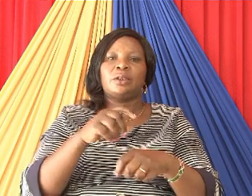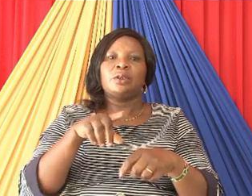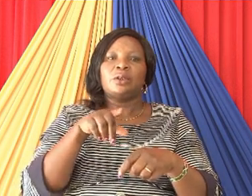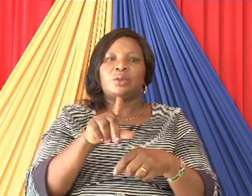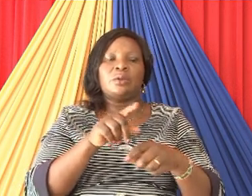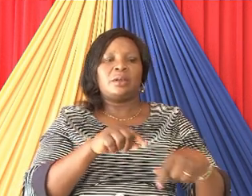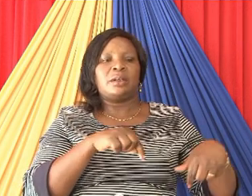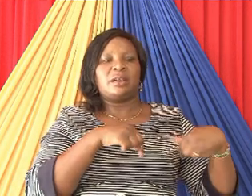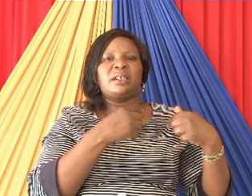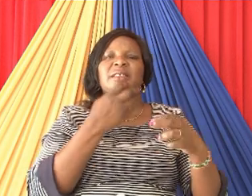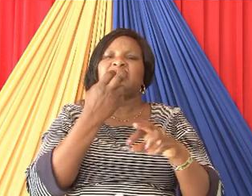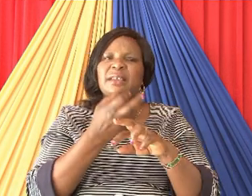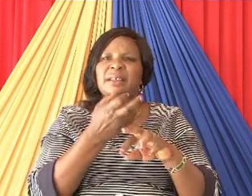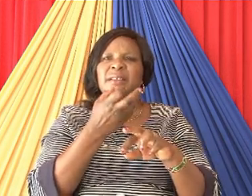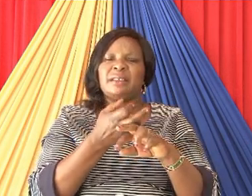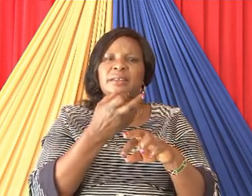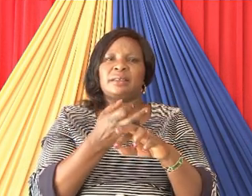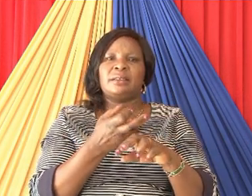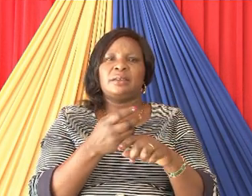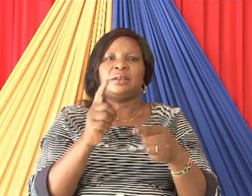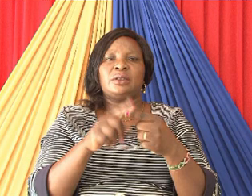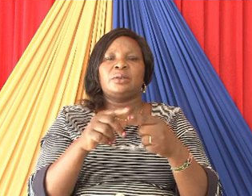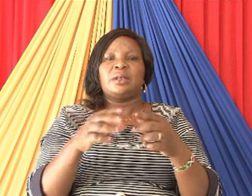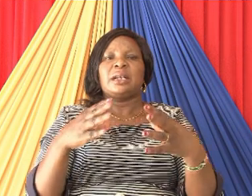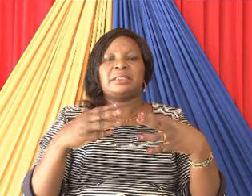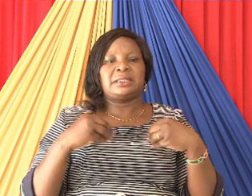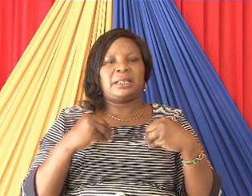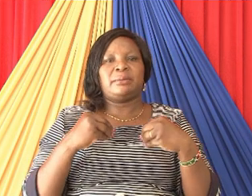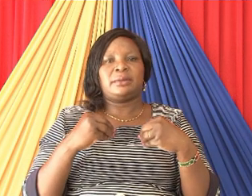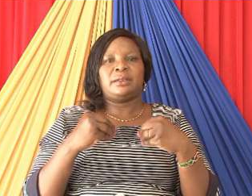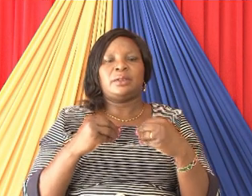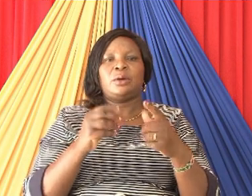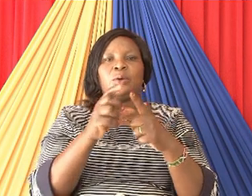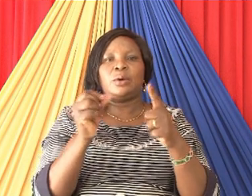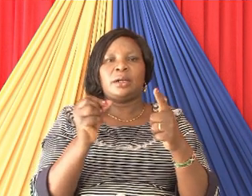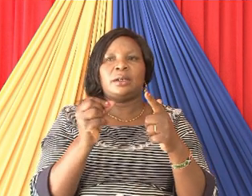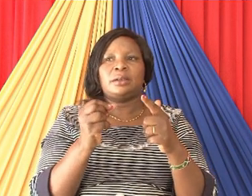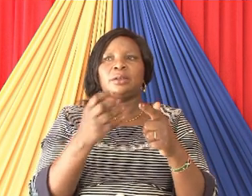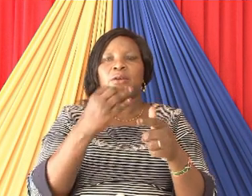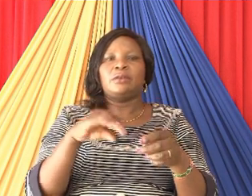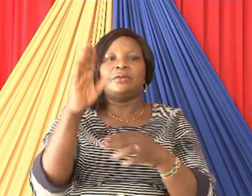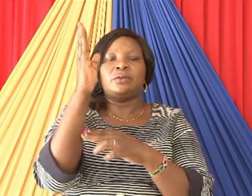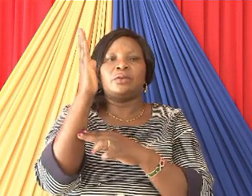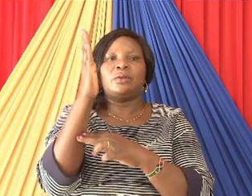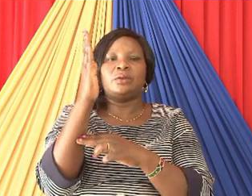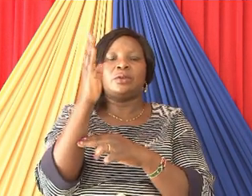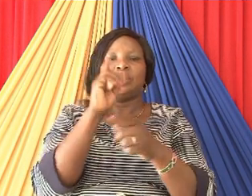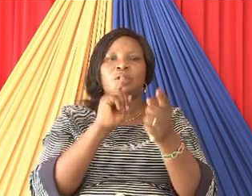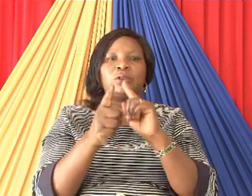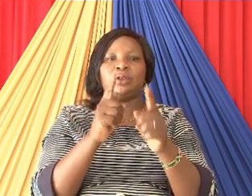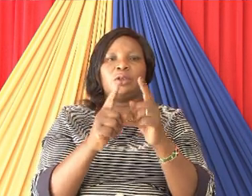kuwa mgumu, kwamba hauwezi kupokea neno hili la Mungu ambalo linaongea juu